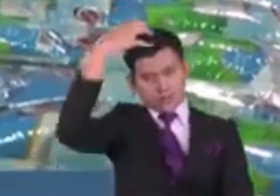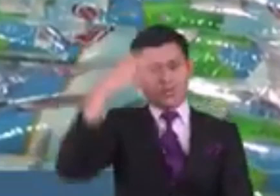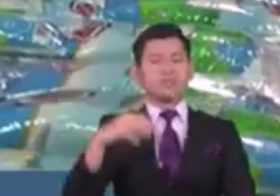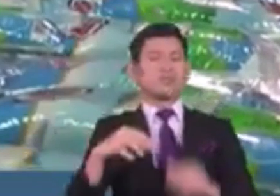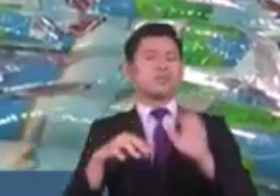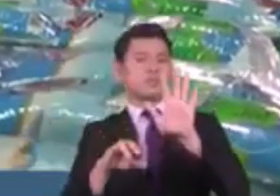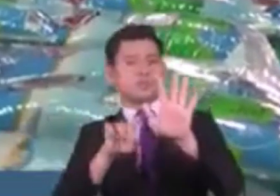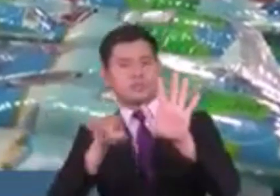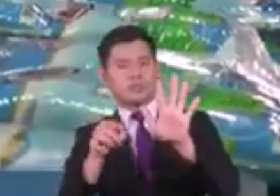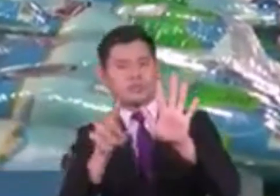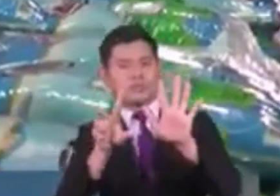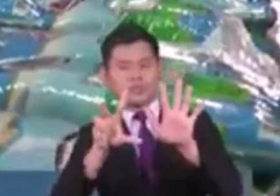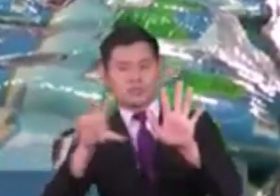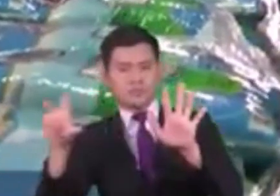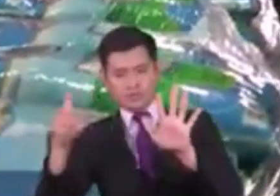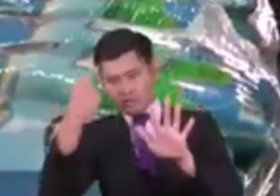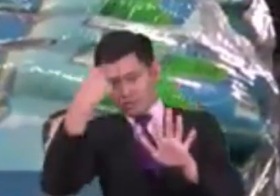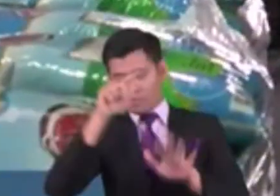juta penduduk.